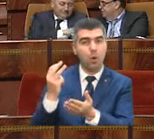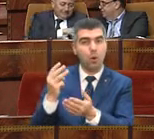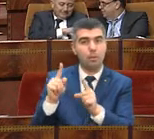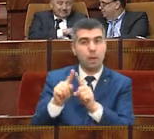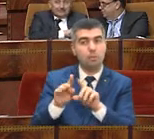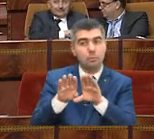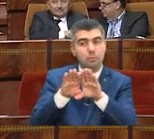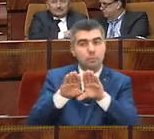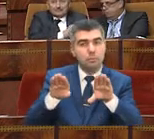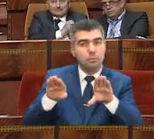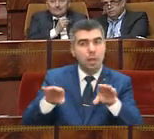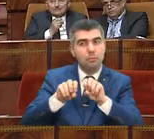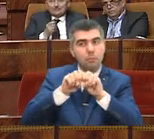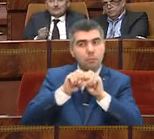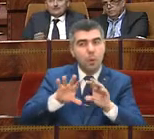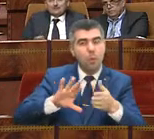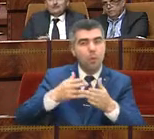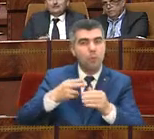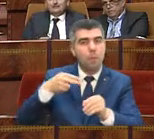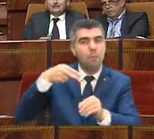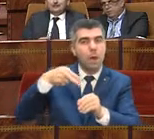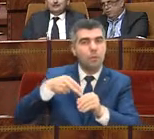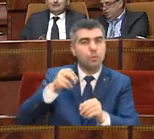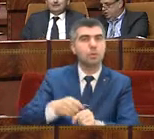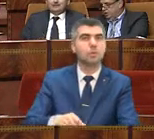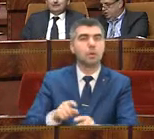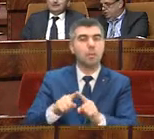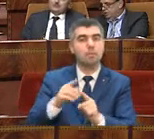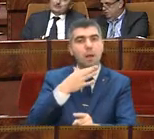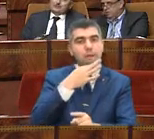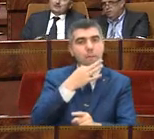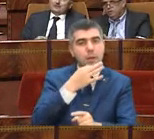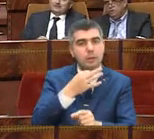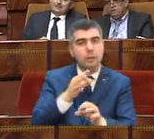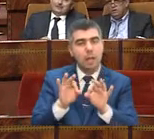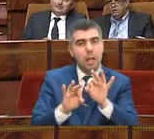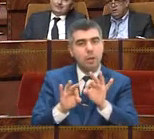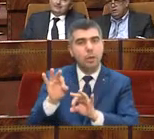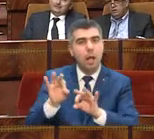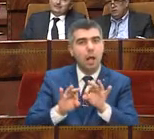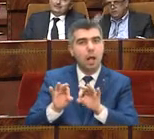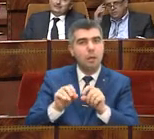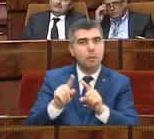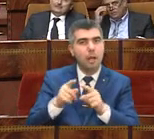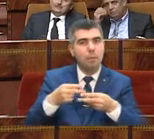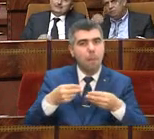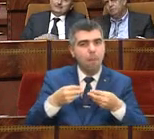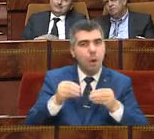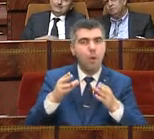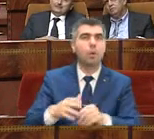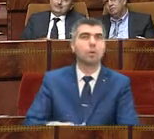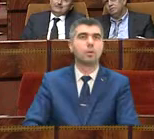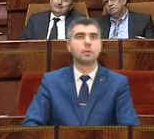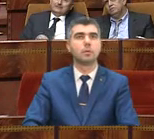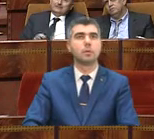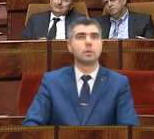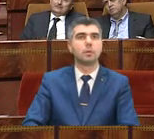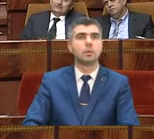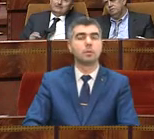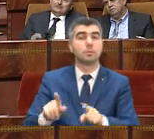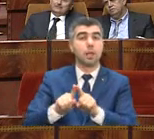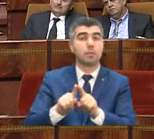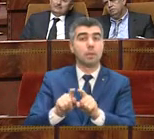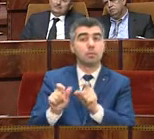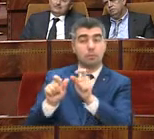الطاقي في البلاد، واللي يمكن بتسهيل ديال الإجراءات ديال التفويت ديالها يمكن لها